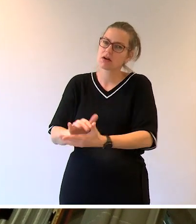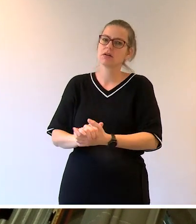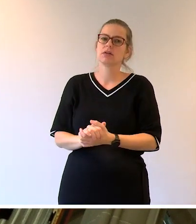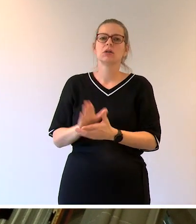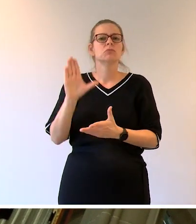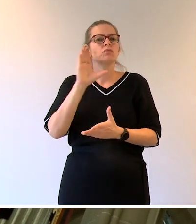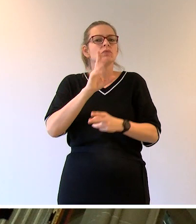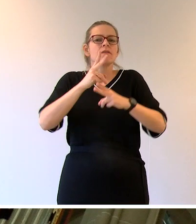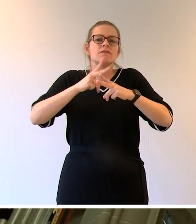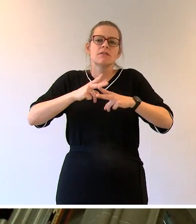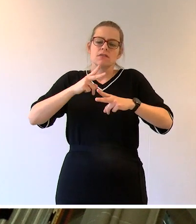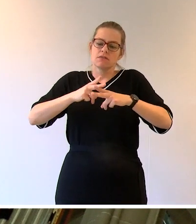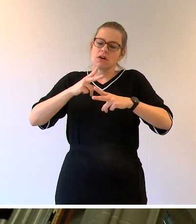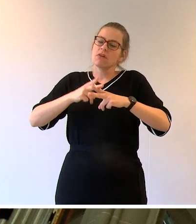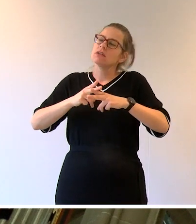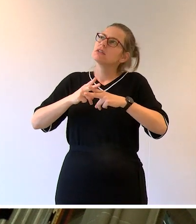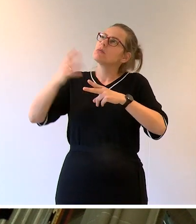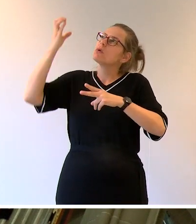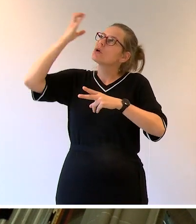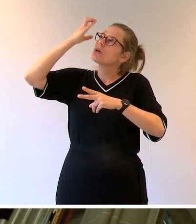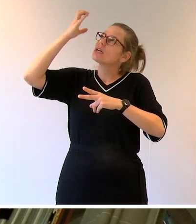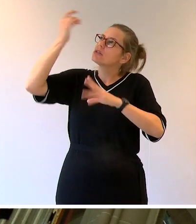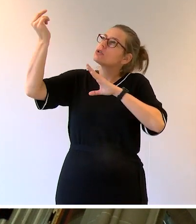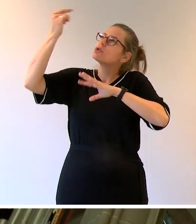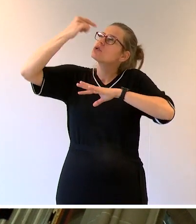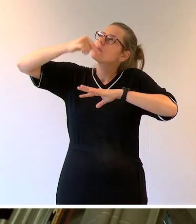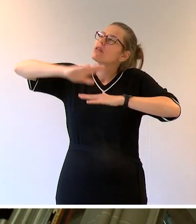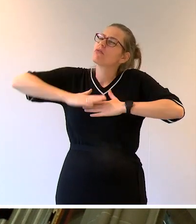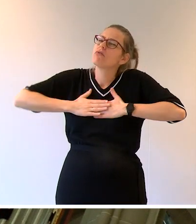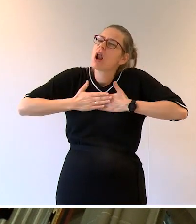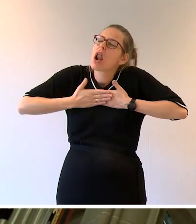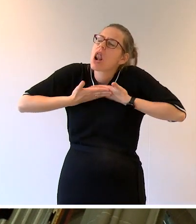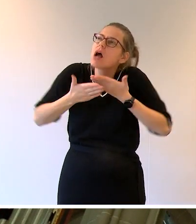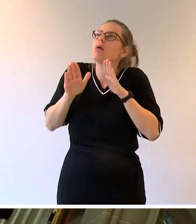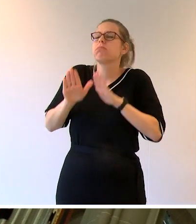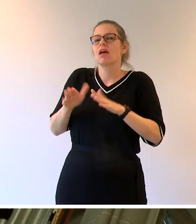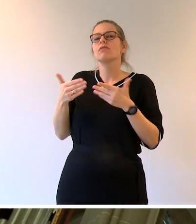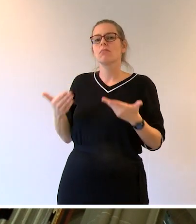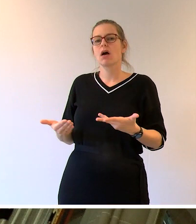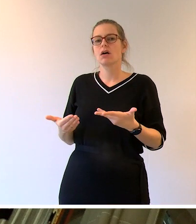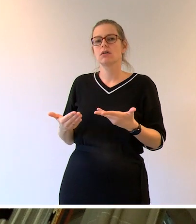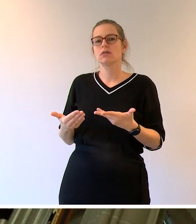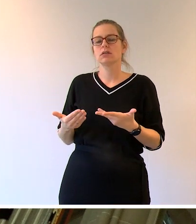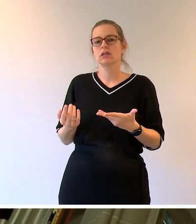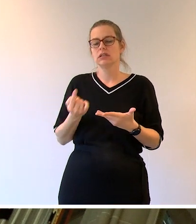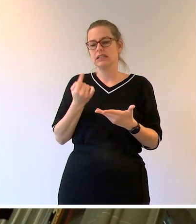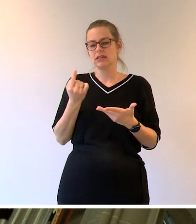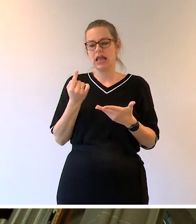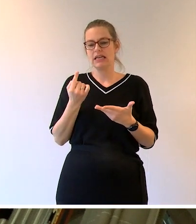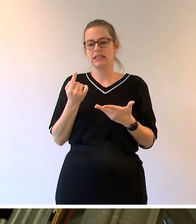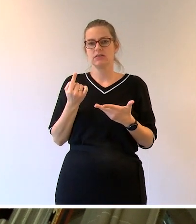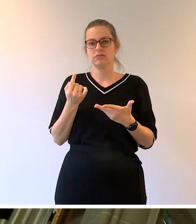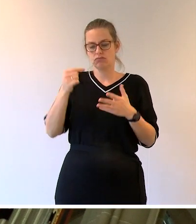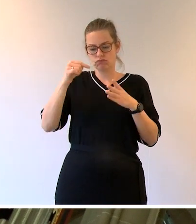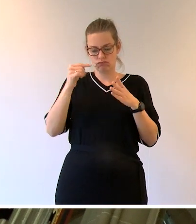Houd de verwachting op Christus' komst brandend in ons. Dat we verder kijken dan de schone